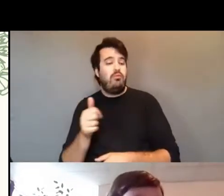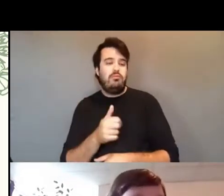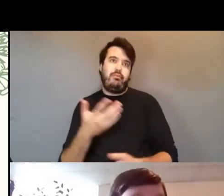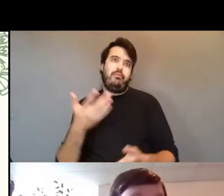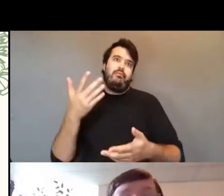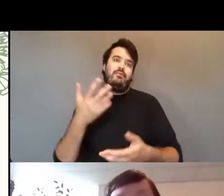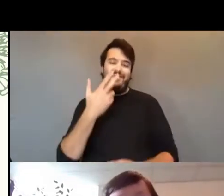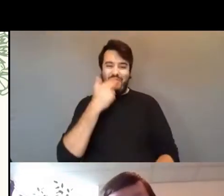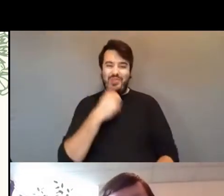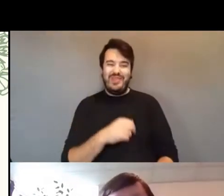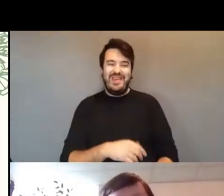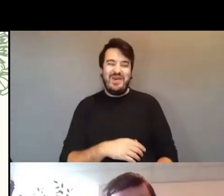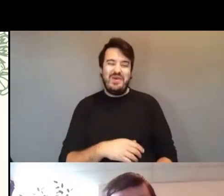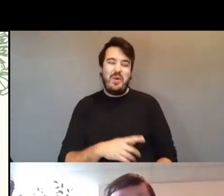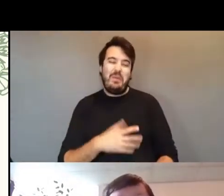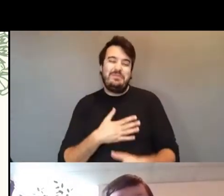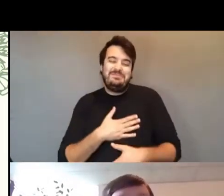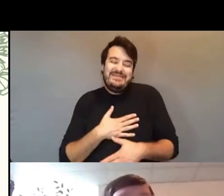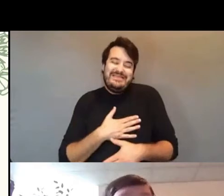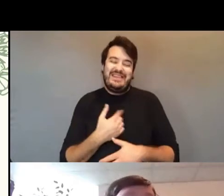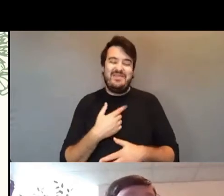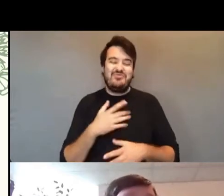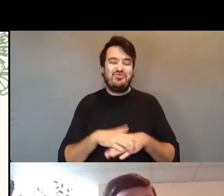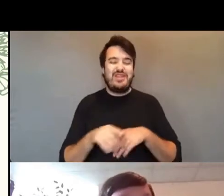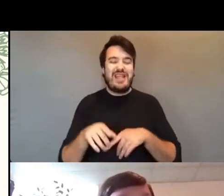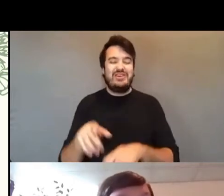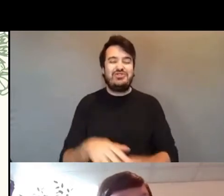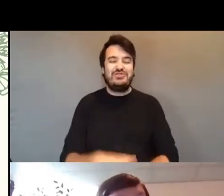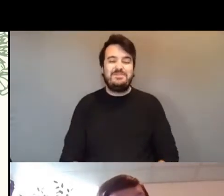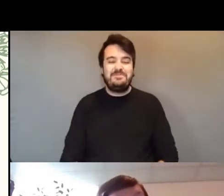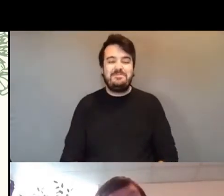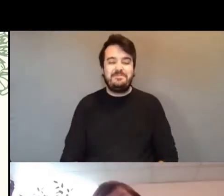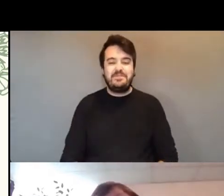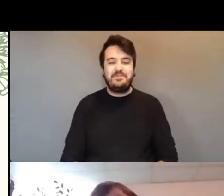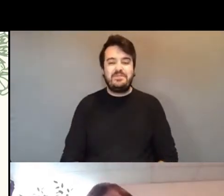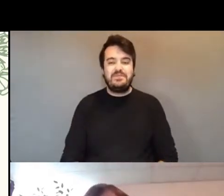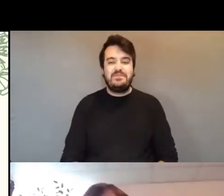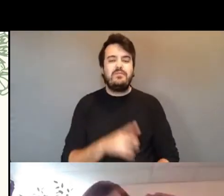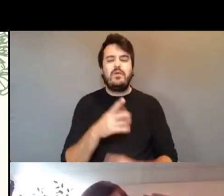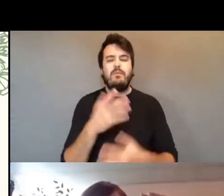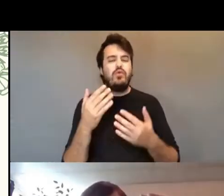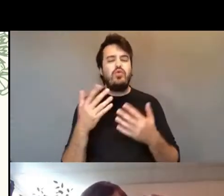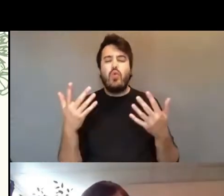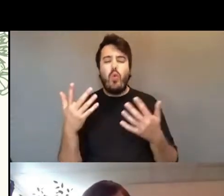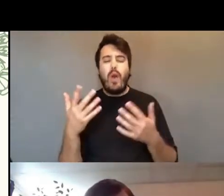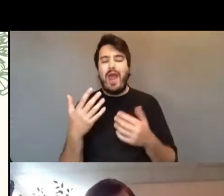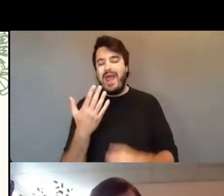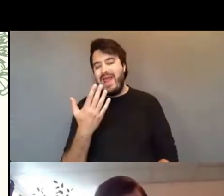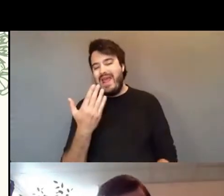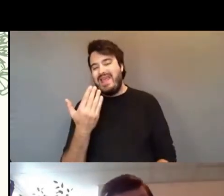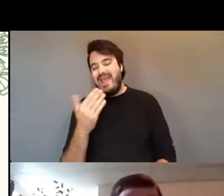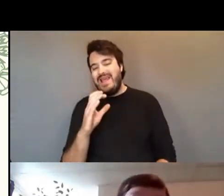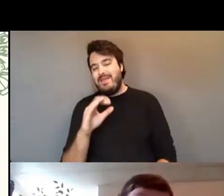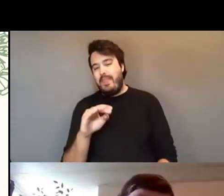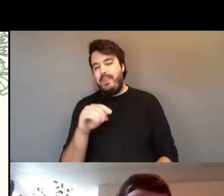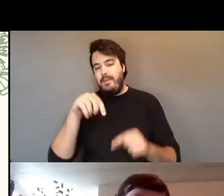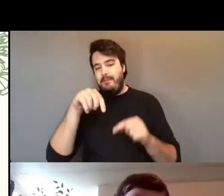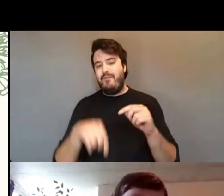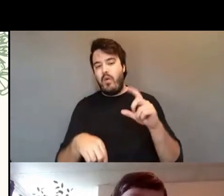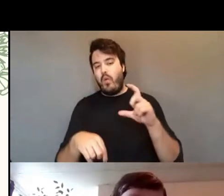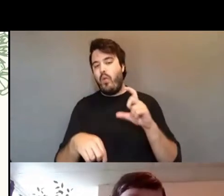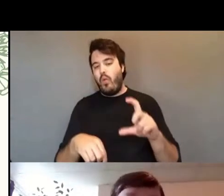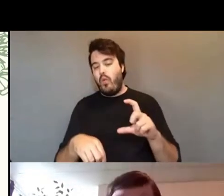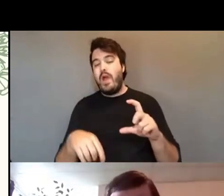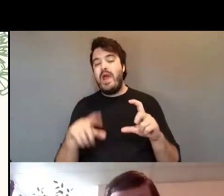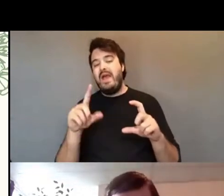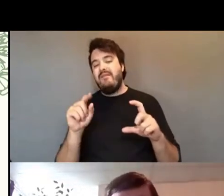c'est un de mes petits plaisirs de jardinage. Et donc, ça a besoin de juste 15 cm de profondeur et 20